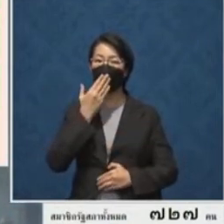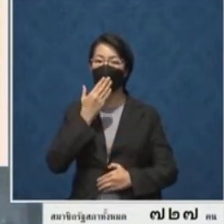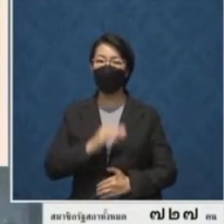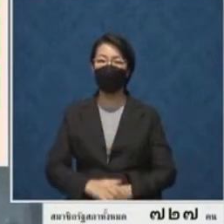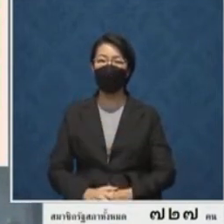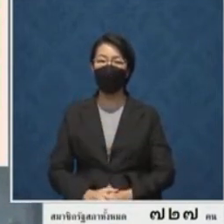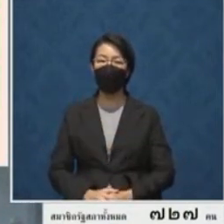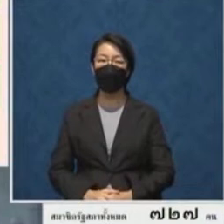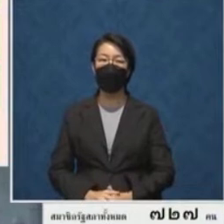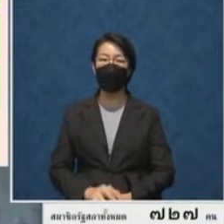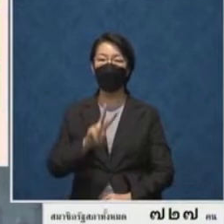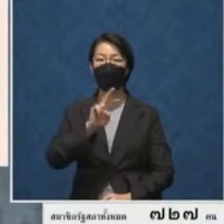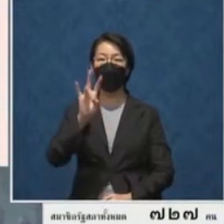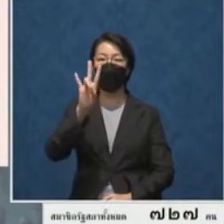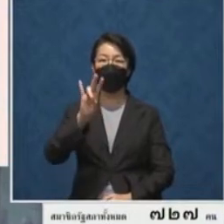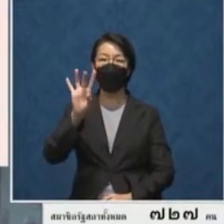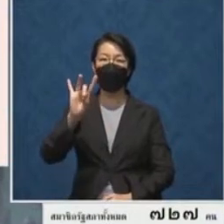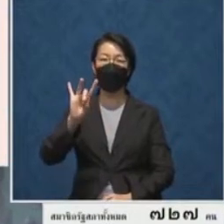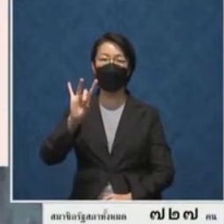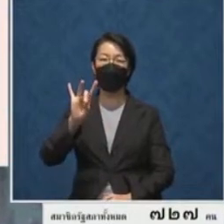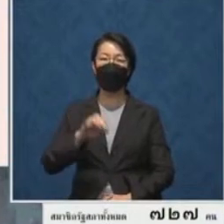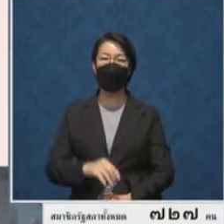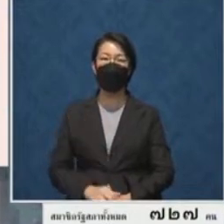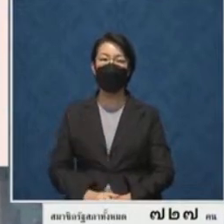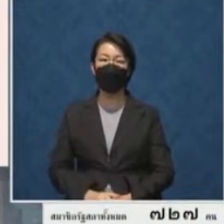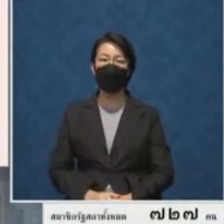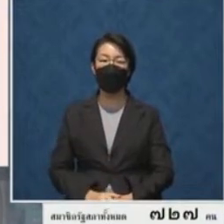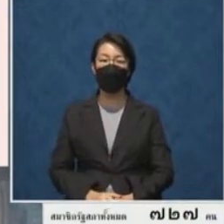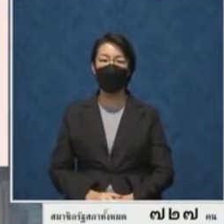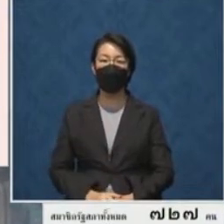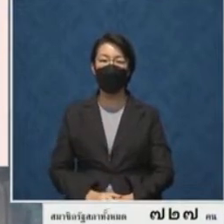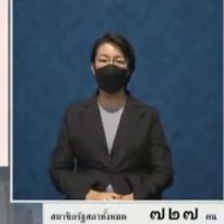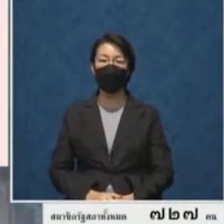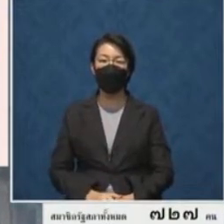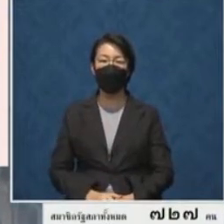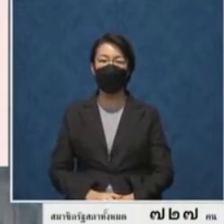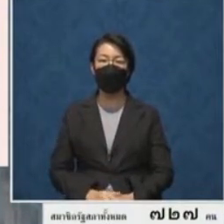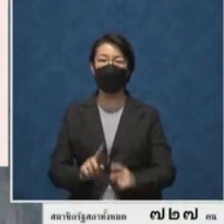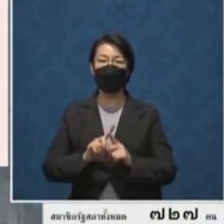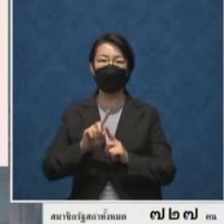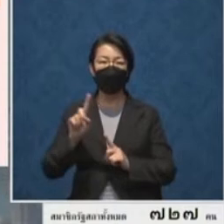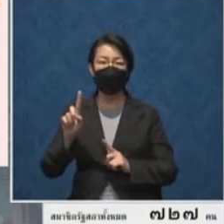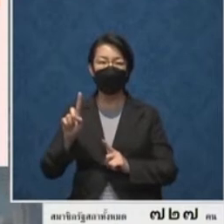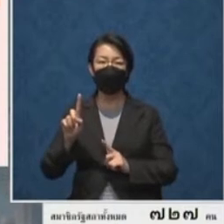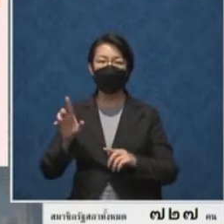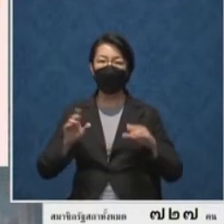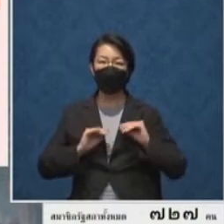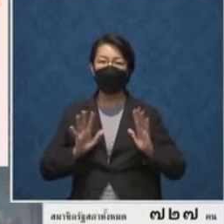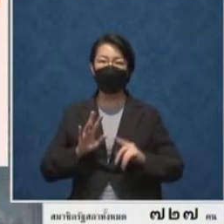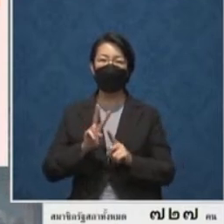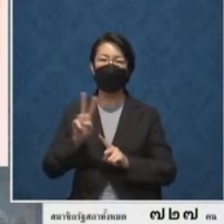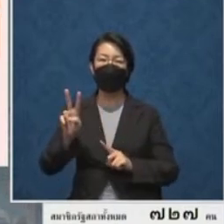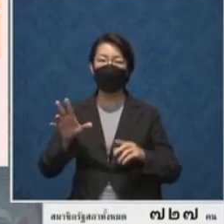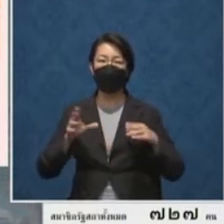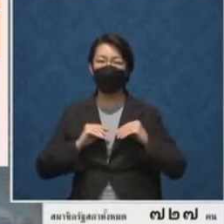278นางเบญจรัตน์จริยธาราสิทธิ ์1ไม่รับหลักการ2ไม่รับหลักการ